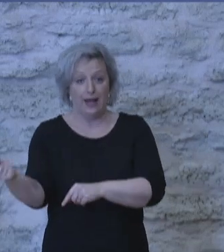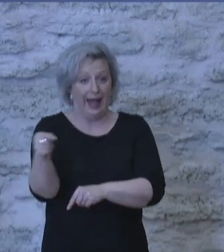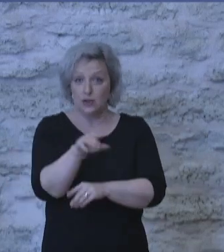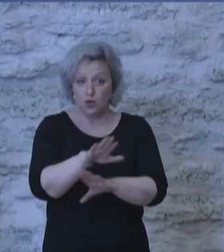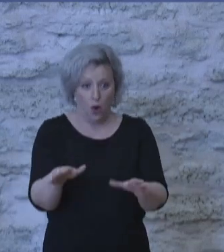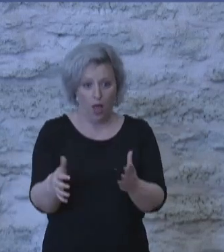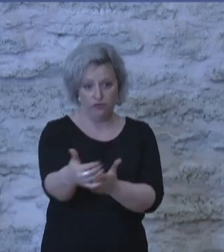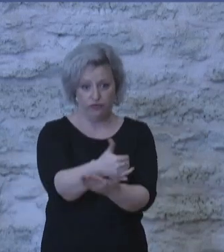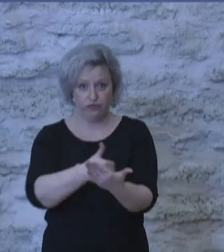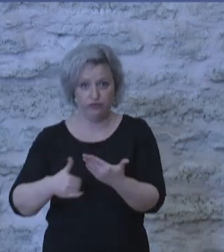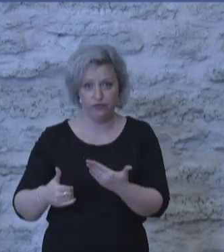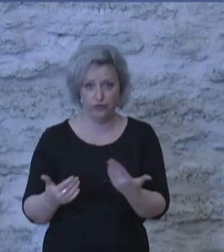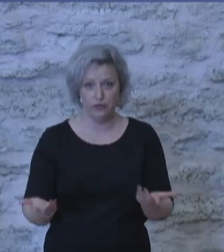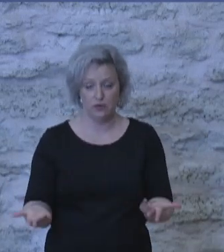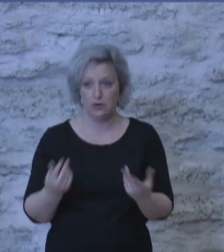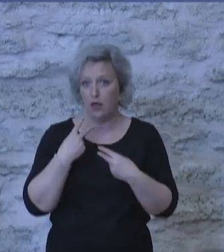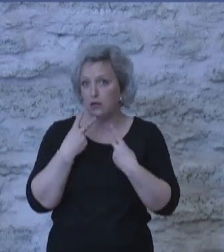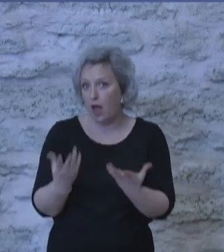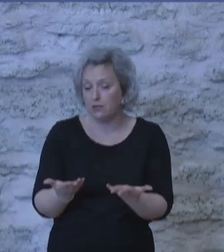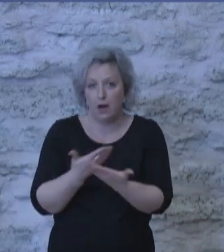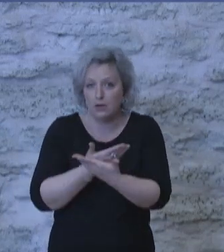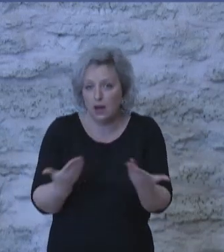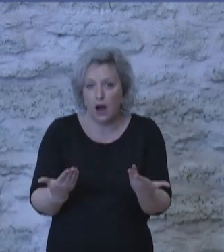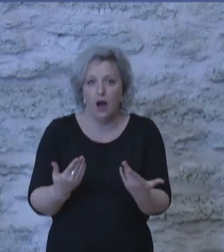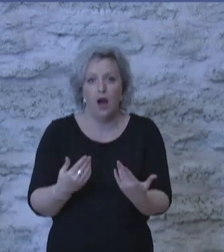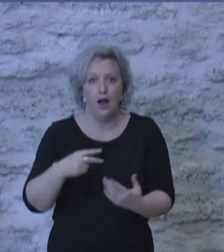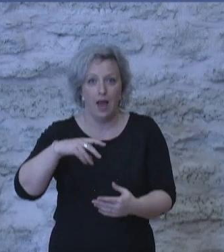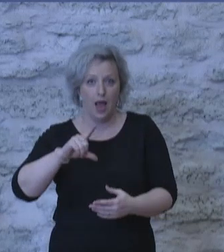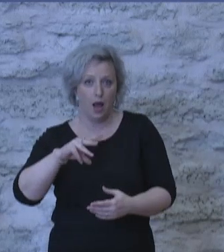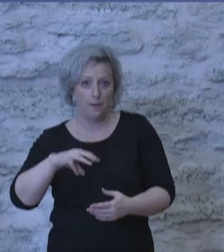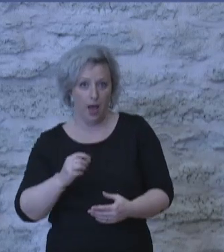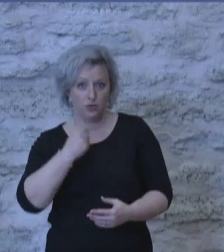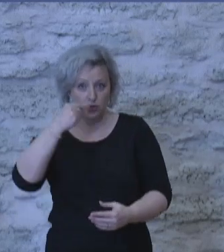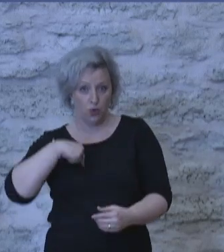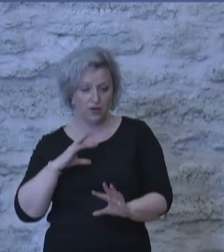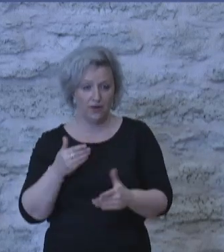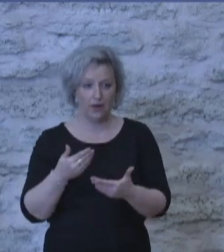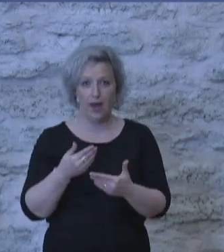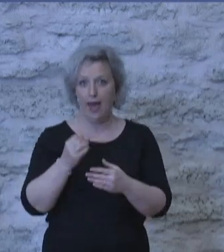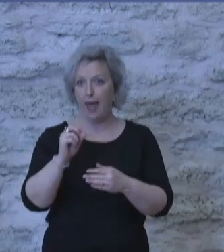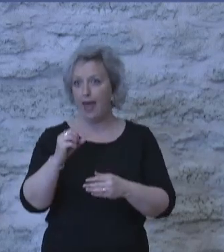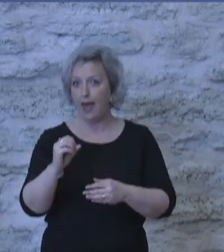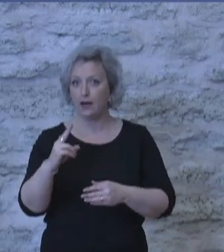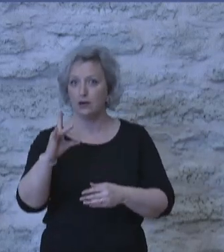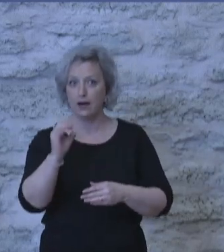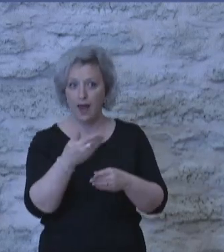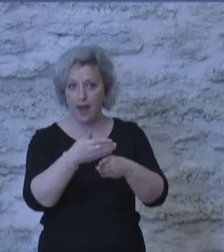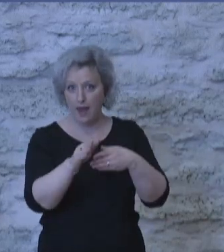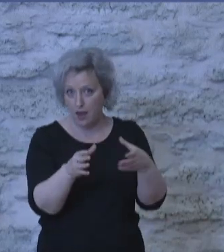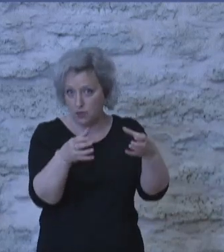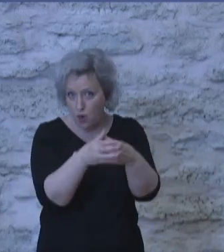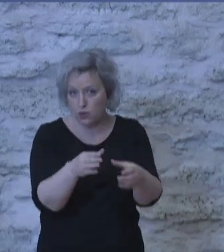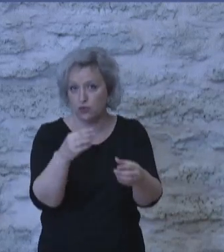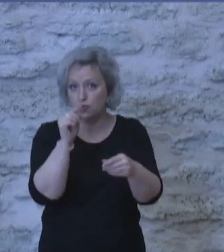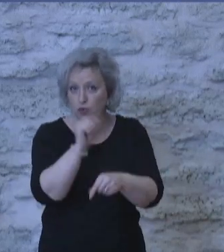Ja näed, ma ei tea, võibolla Mart Helme ja Ekre on selles süüdi. Muidugi meie mõtte kaaslane Trump on selles konkreetselt süüdi.